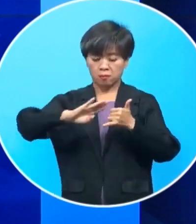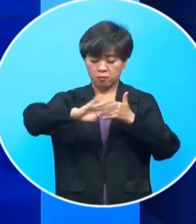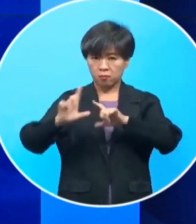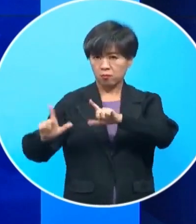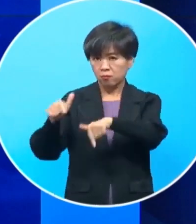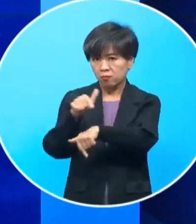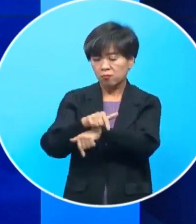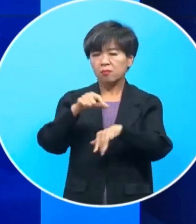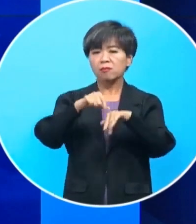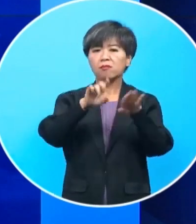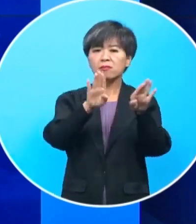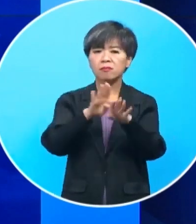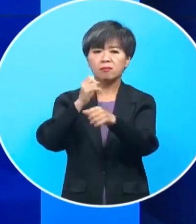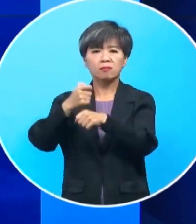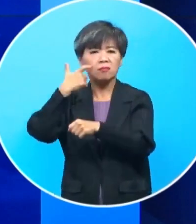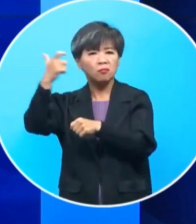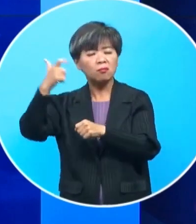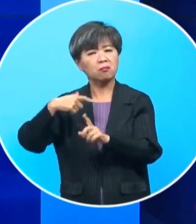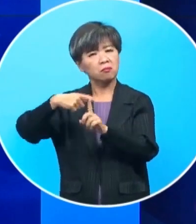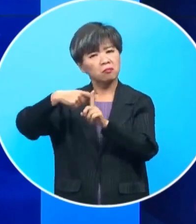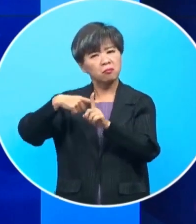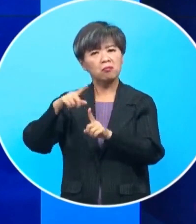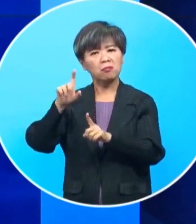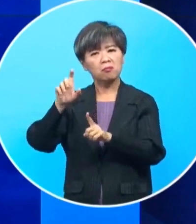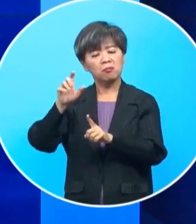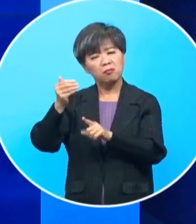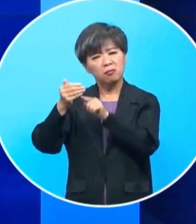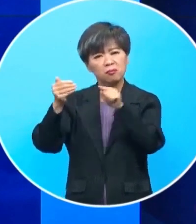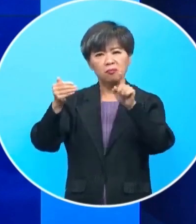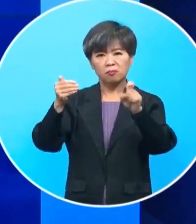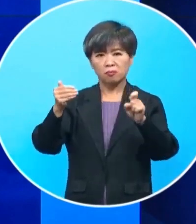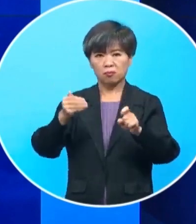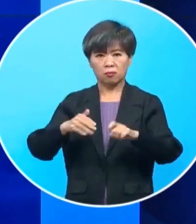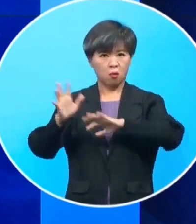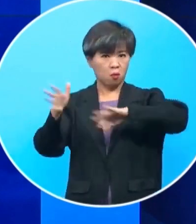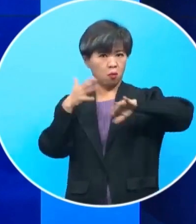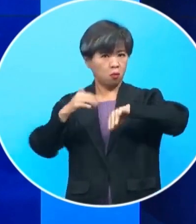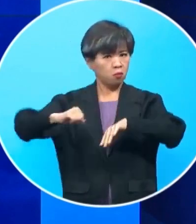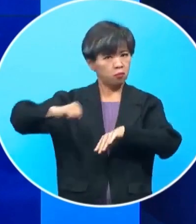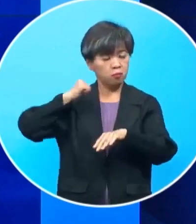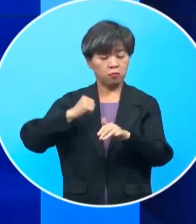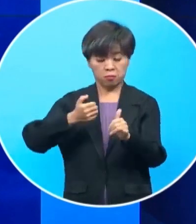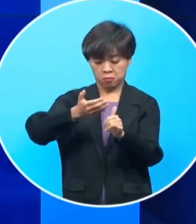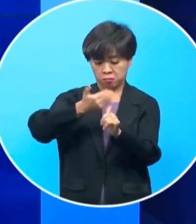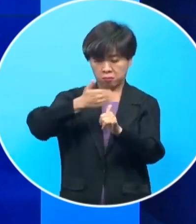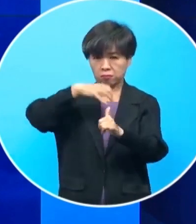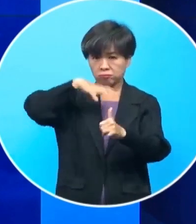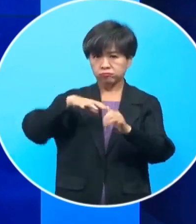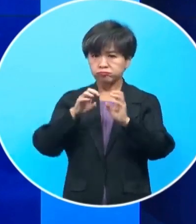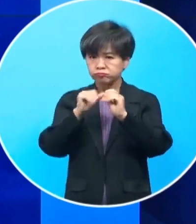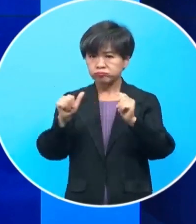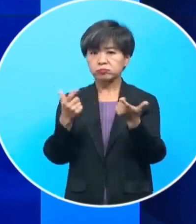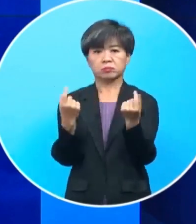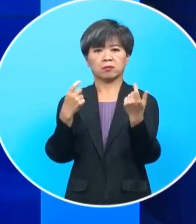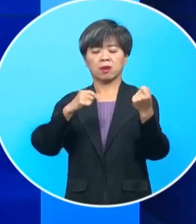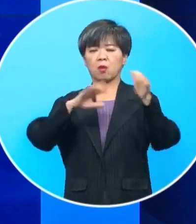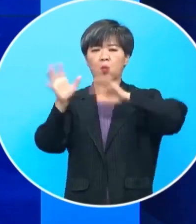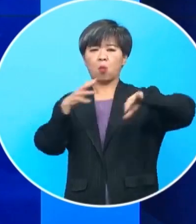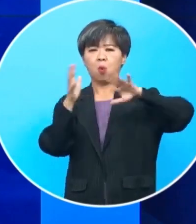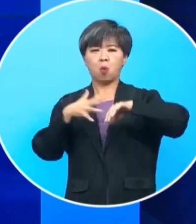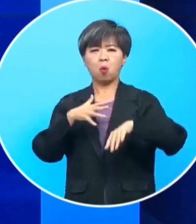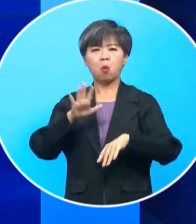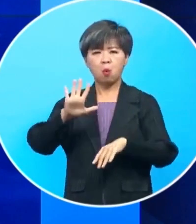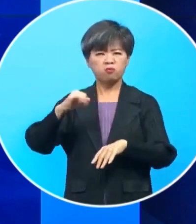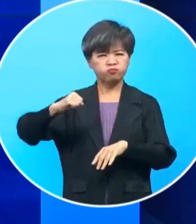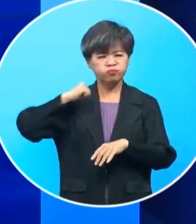金门跟马祖可能会有9到10级的强阵风。另外呢，北部的内陆地区也可能出现比较强的阵风，提醒